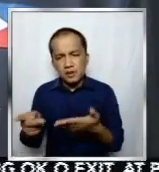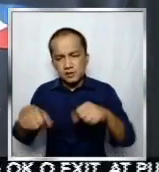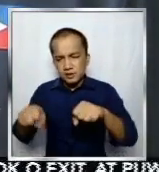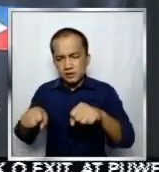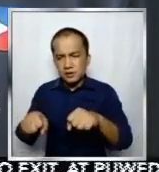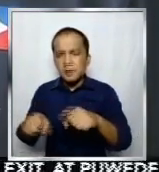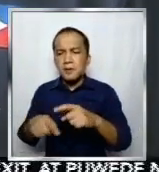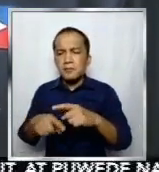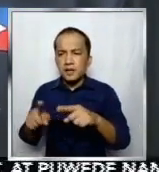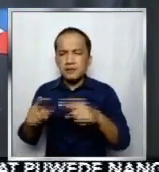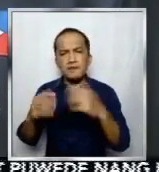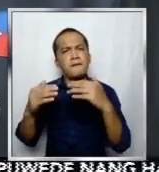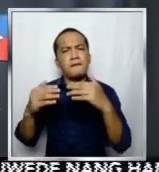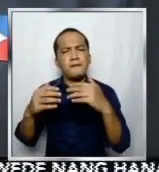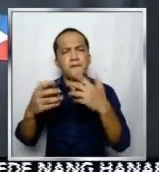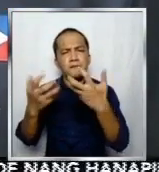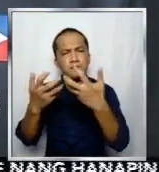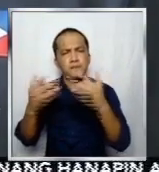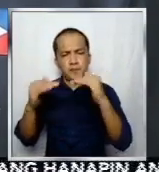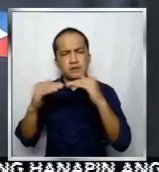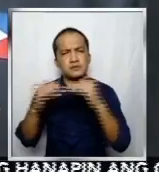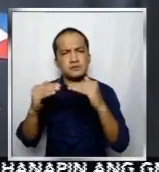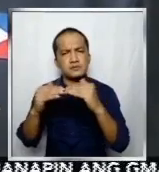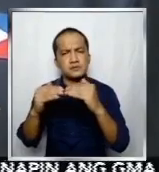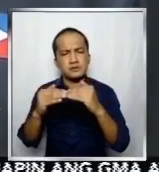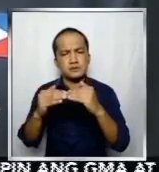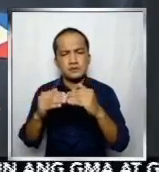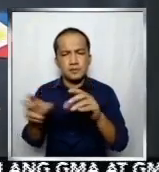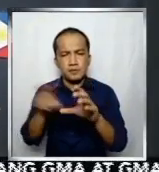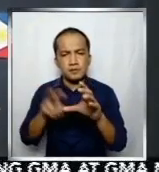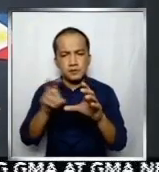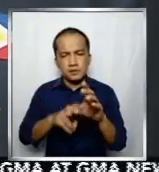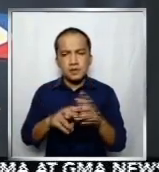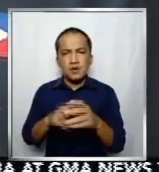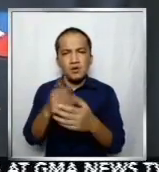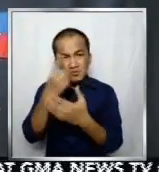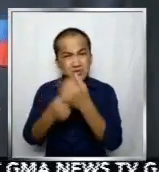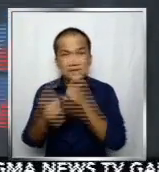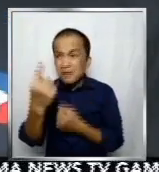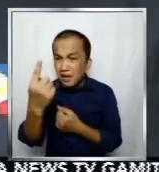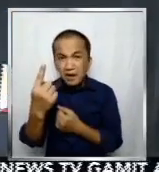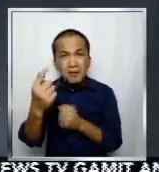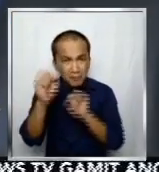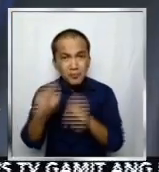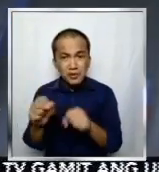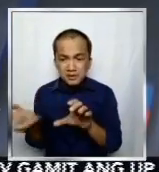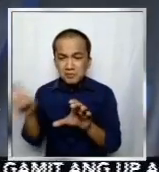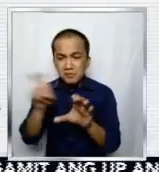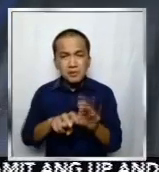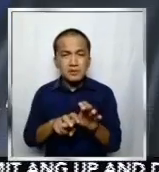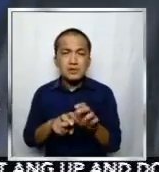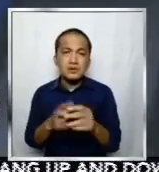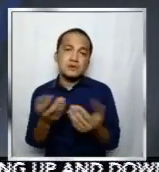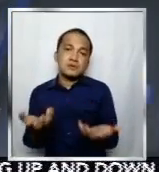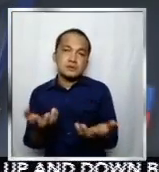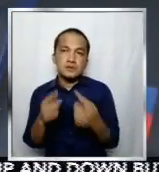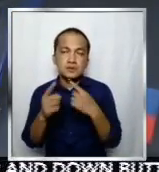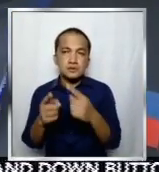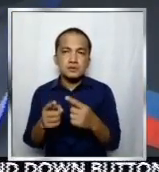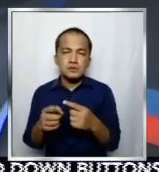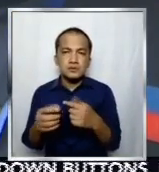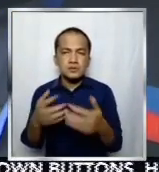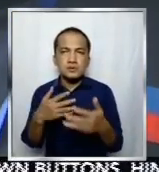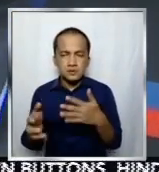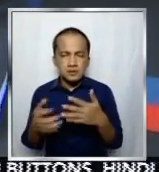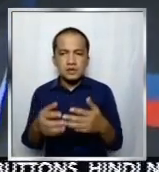ang mga pasahero dahil magiging isa na nga lang po ang kung sakasakali ang magiging pasahero. It's 18 to 20 pesos po. Give and take po talaga to.